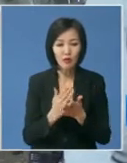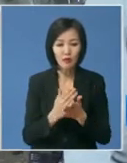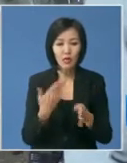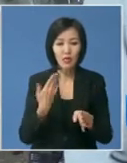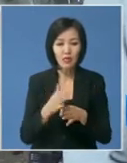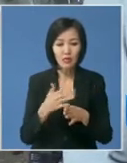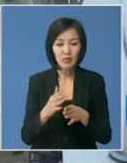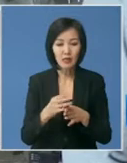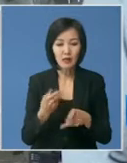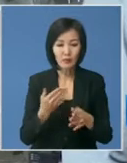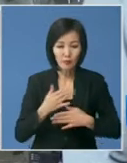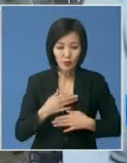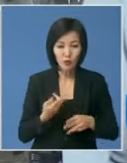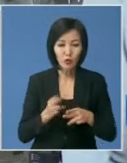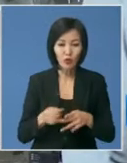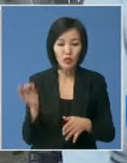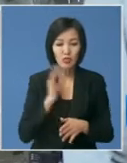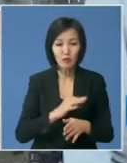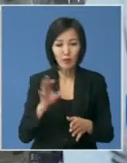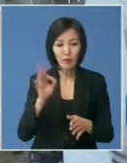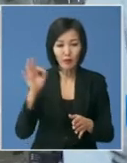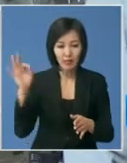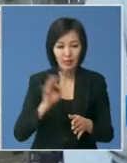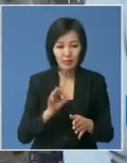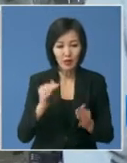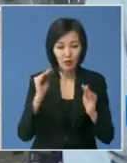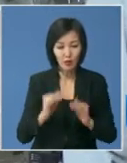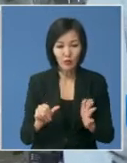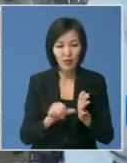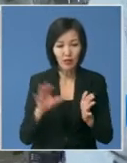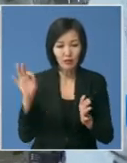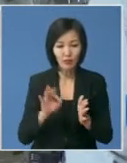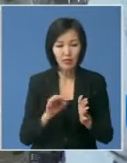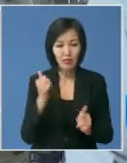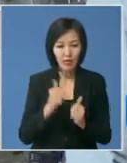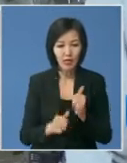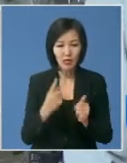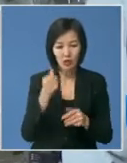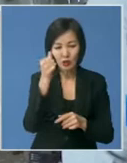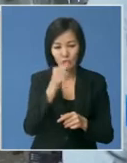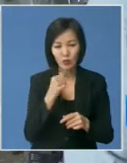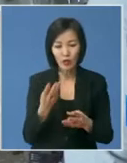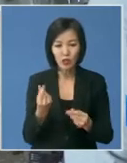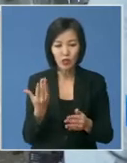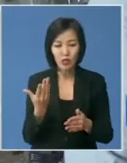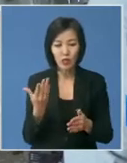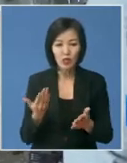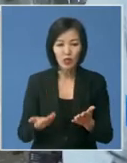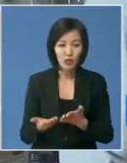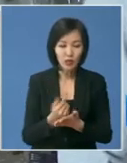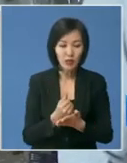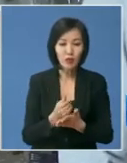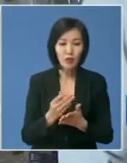тиімді. Біріншіден, пайыздық мөлшерлемесі өте төмен, 6%. Екіншіден, ай сайын емес, жыл бойы қаражат жинап бірден төлеуге мүмкіндік беріп